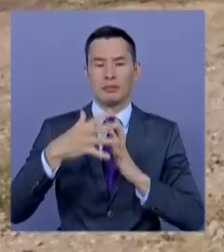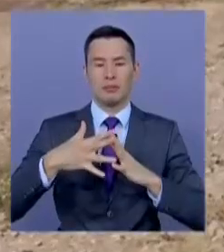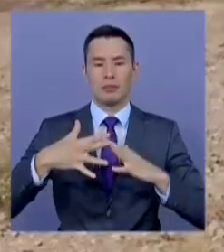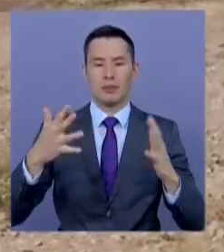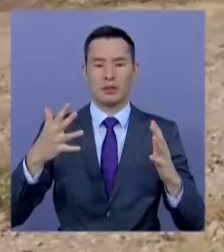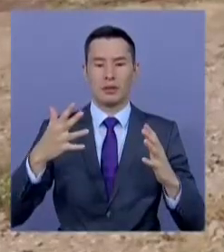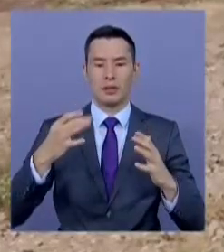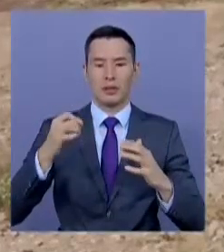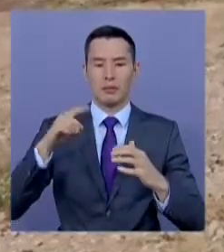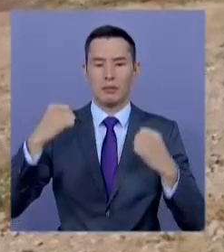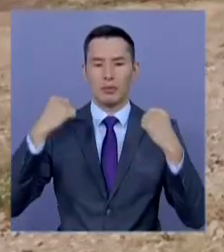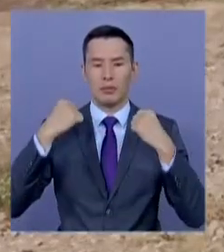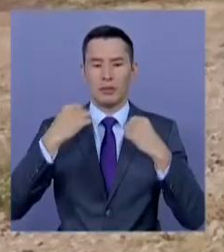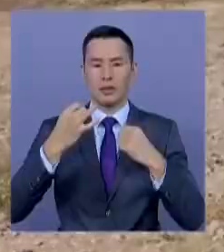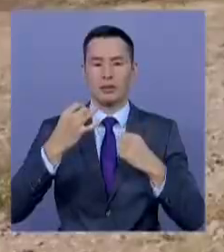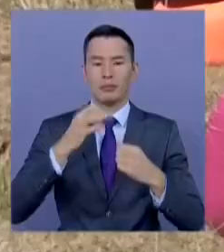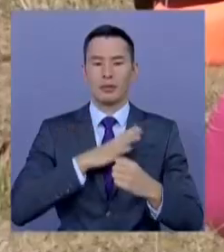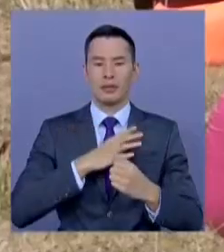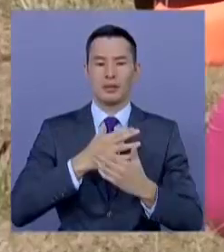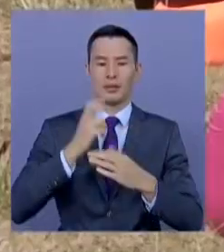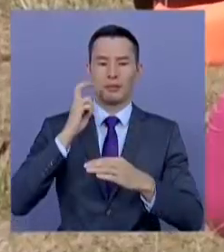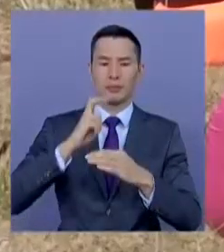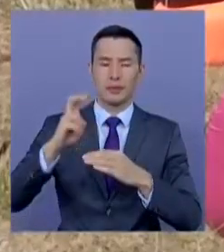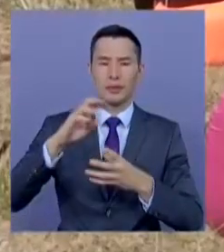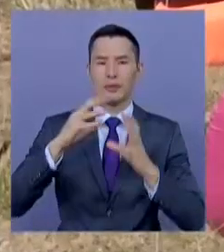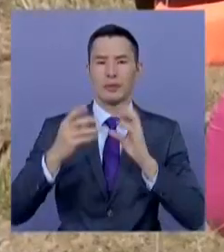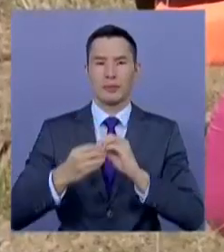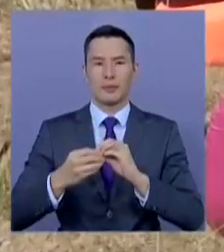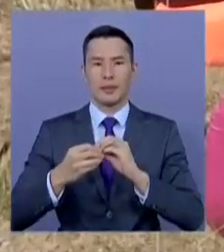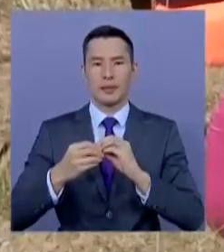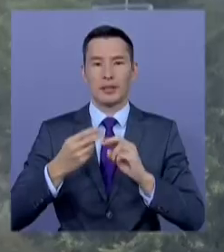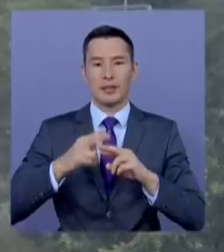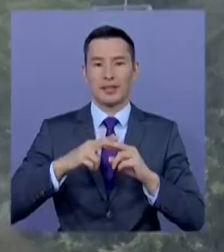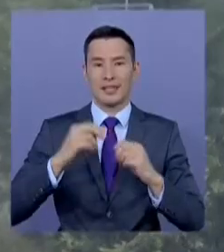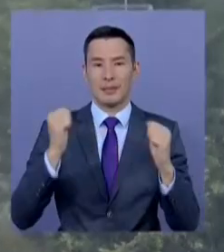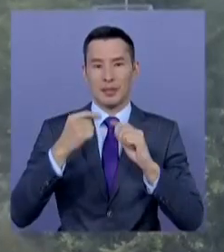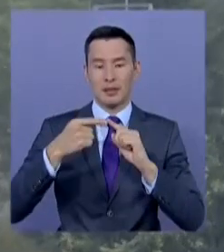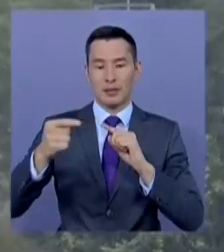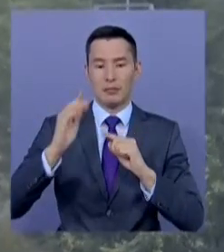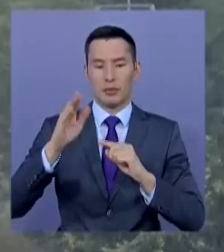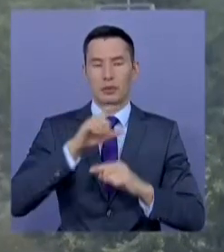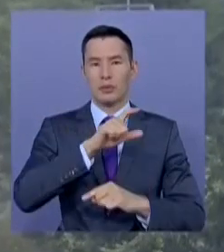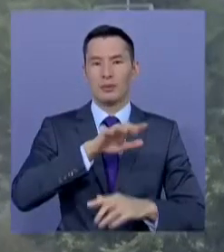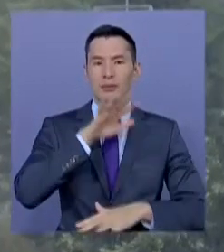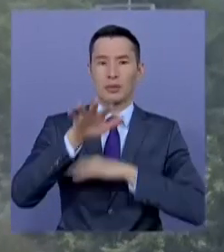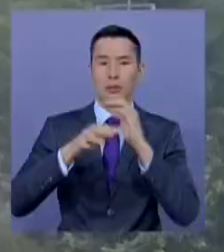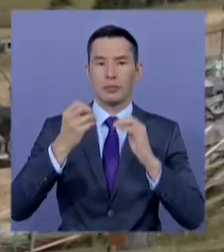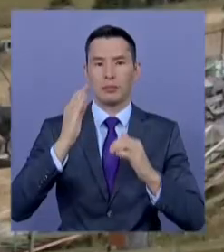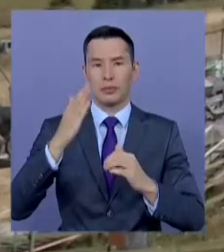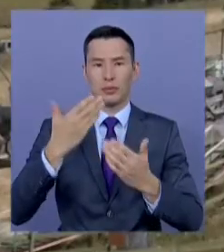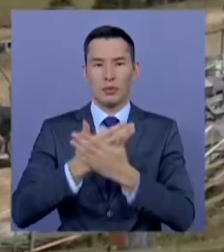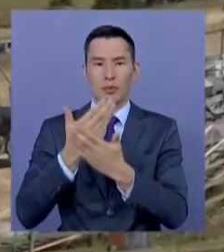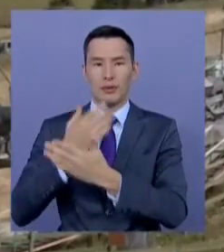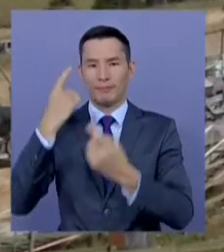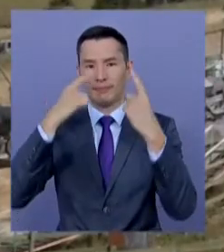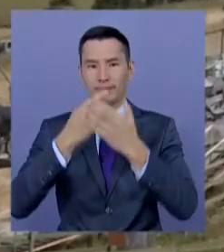дата тек спорт кешенінде алғашқы жылжымалы бағаның салынуымен байланысты екен. Биылғы қысқы маусымда келушілер үшін көптеген тосын сый болады, бірақ